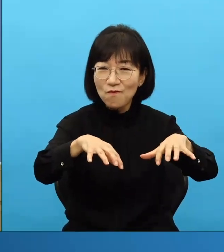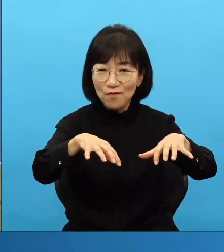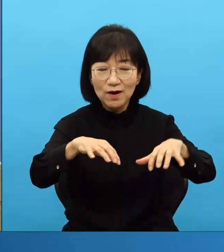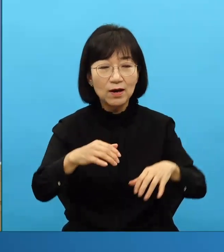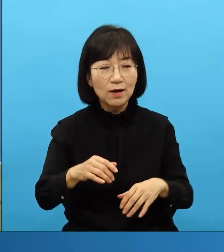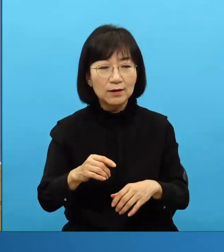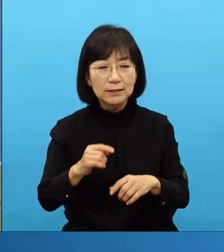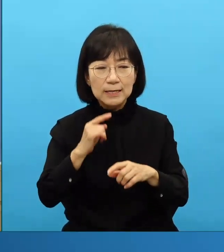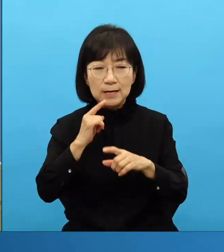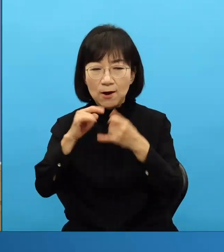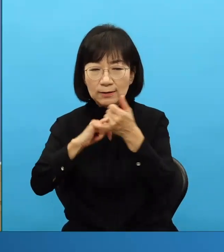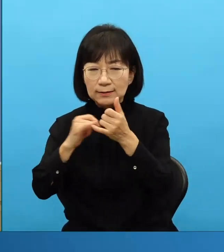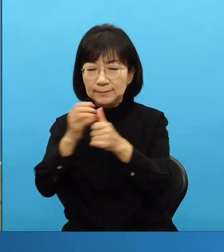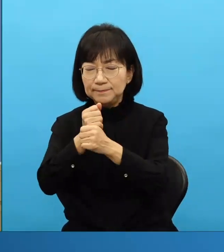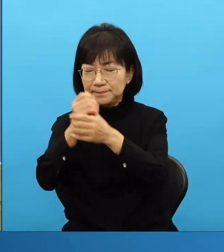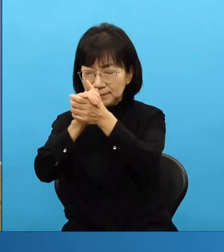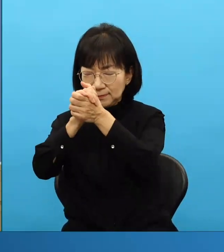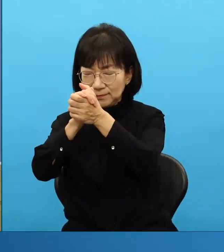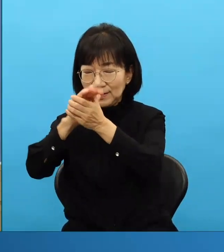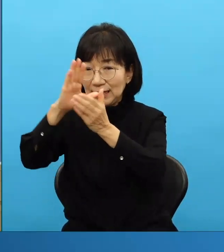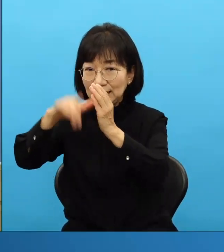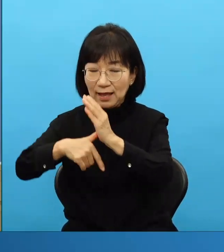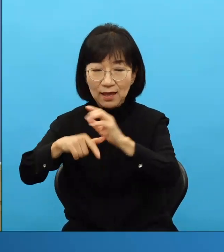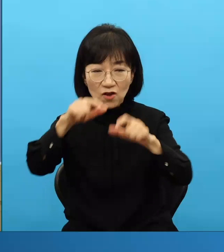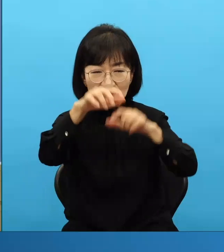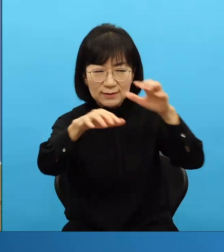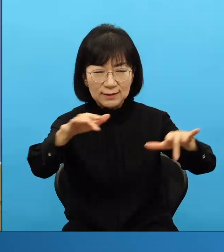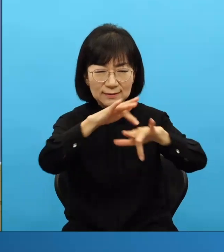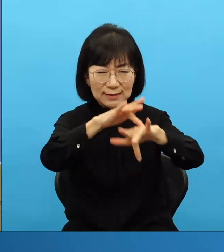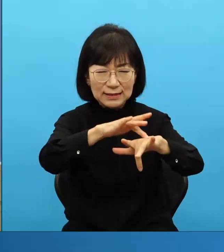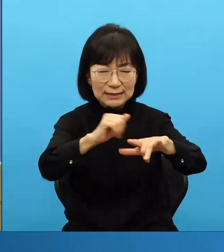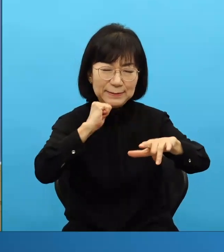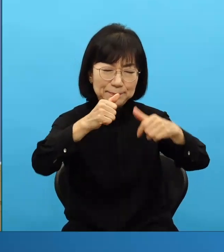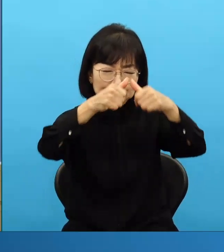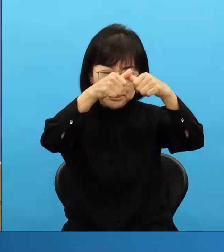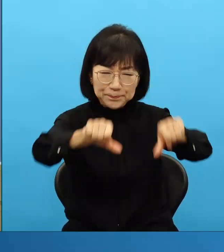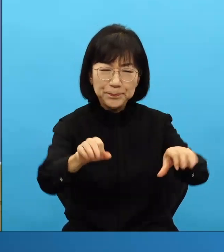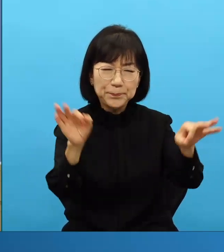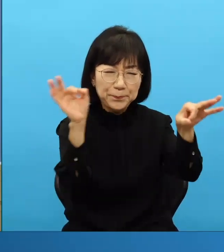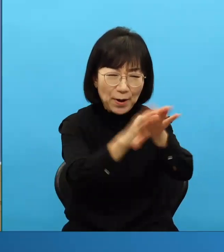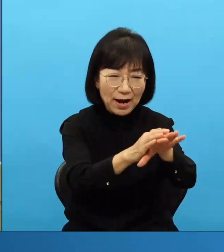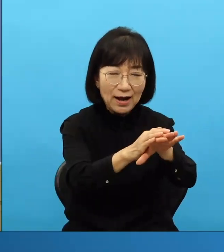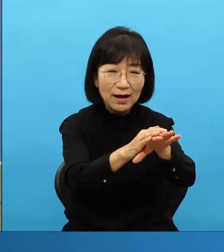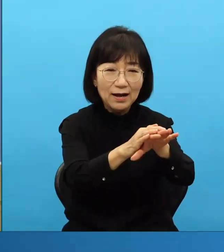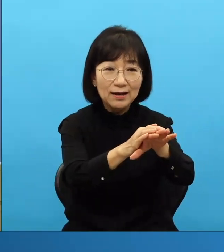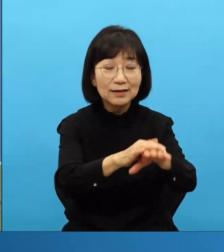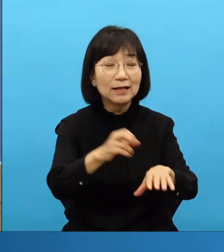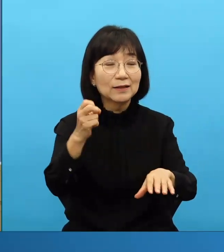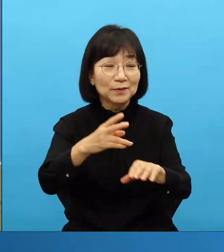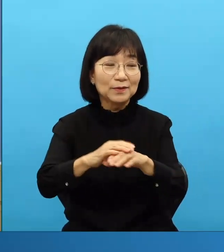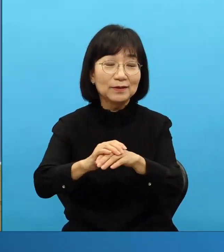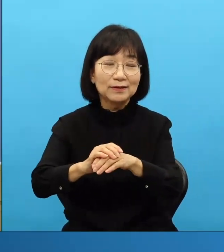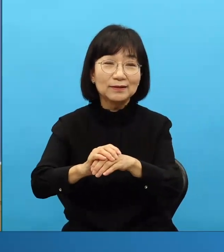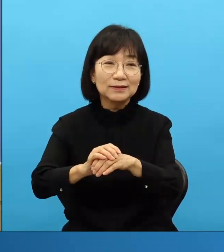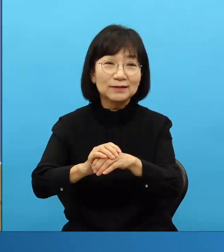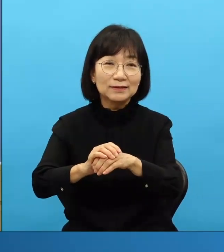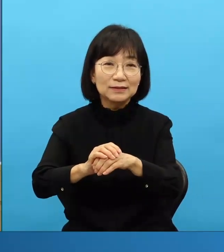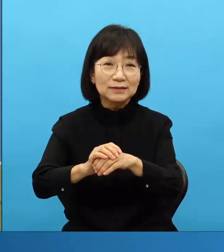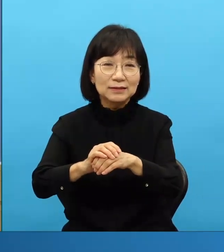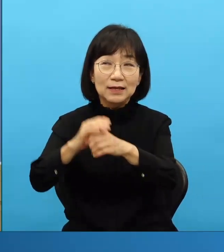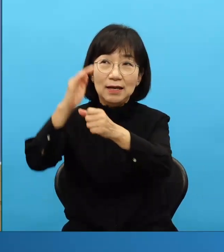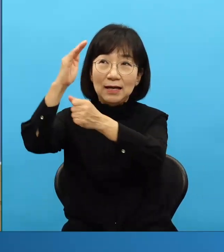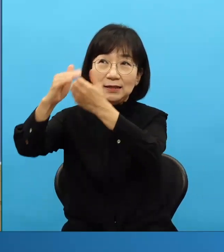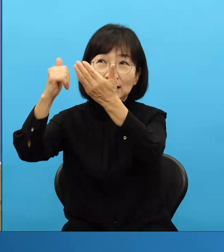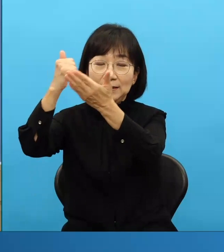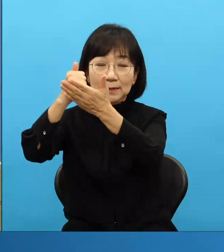기도를 통하여 그 현장의 흑암이 무너지고 거기에 하나님의 절대 망대를 세우는 그 일에 우리